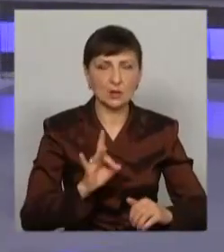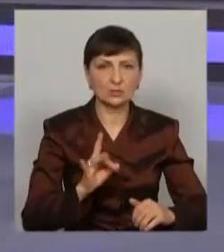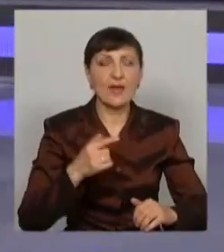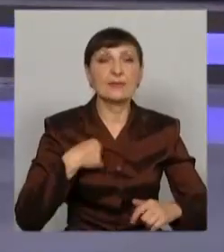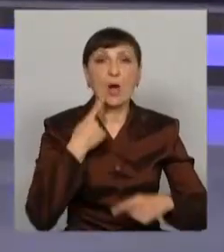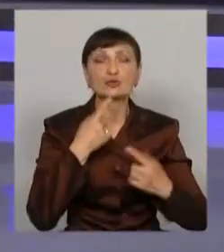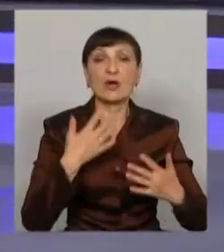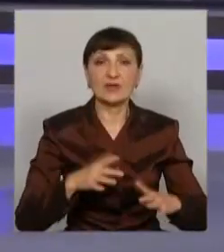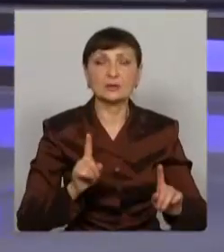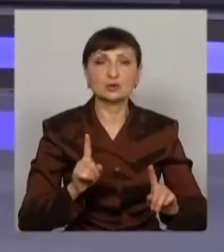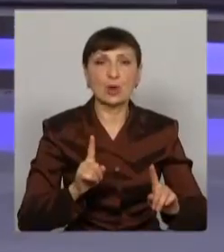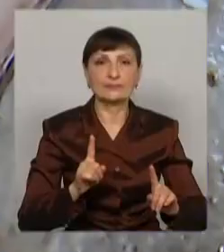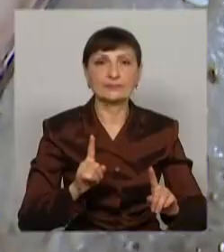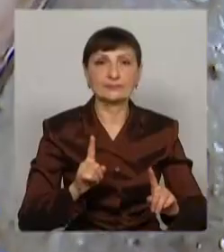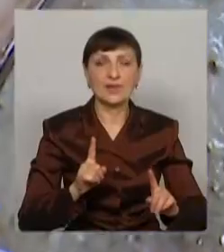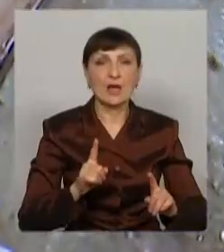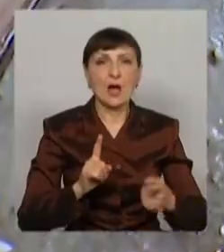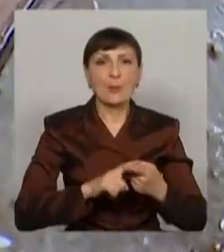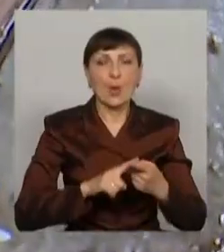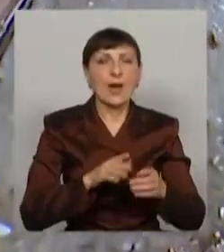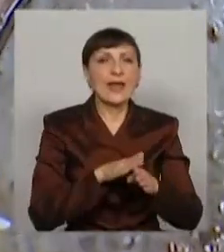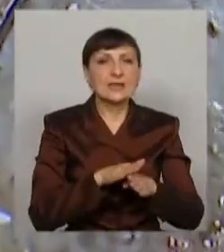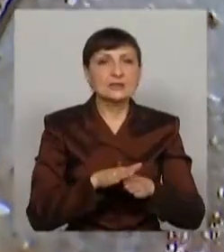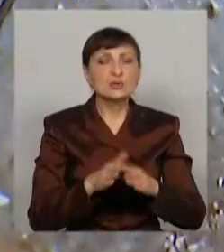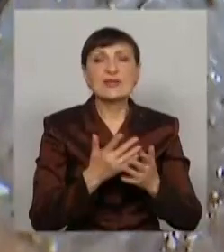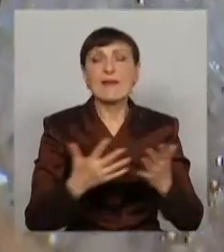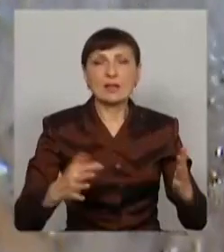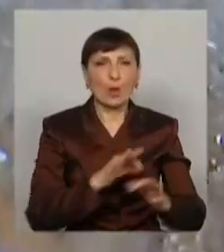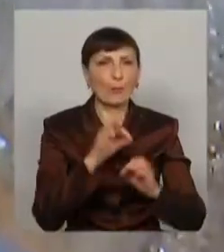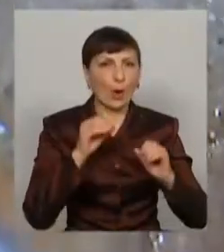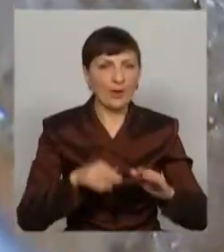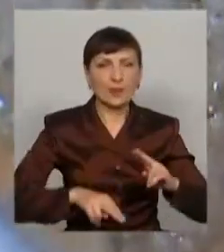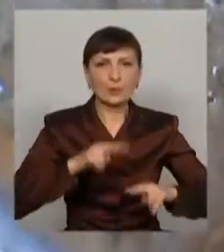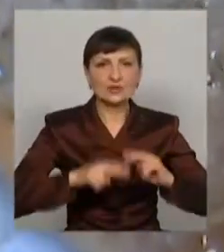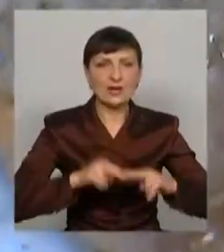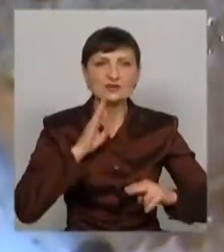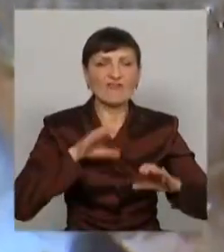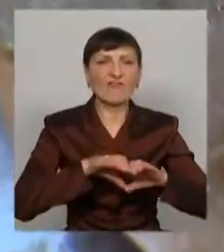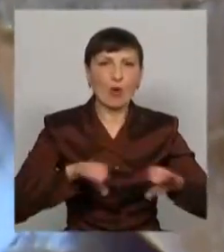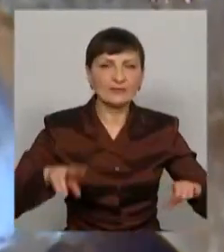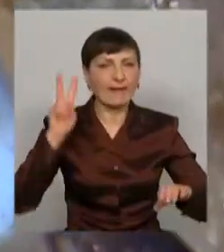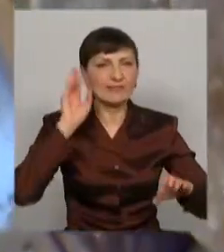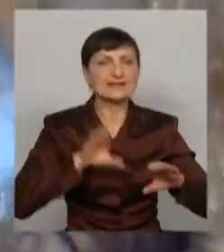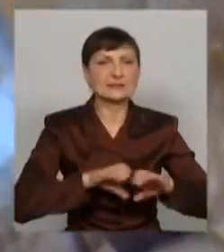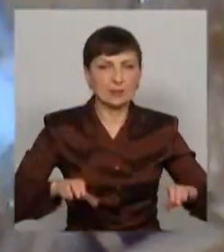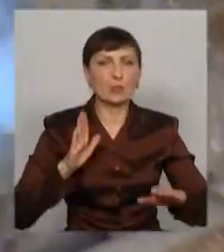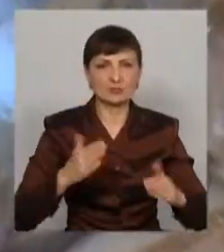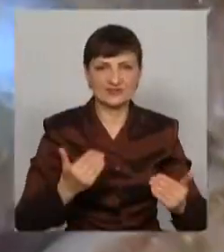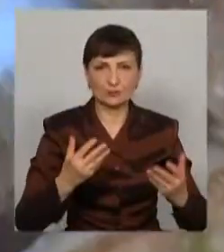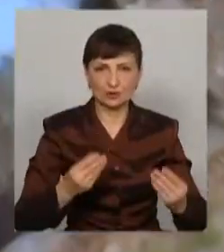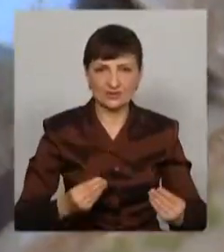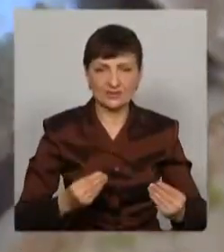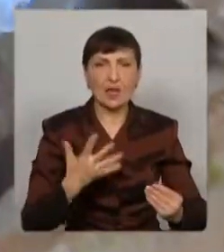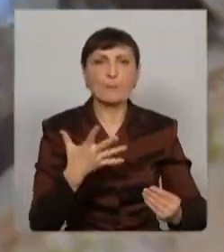подтвердил, сказал вам, реализуется ряд проектов по строительству водопроводных и канализационных сетей. На сегодняшний день в